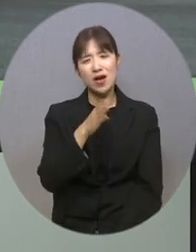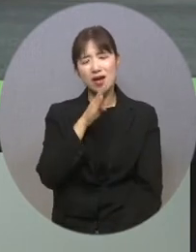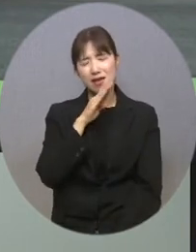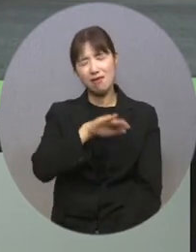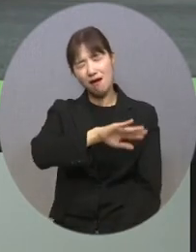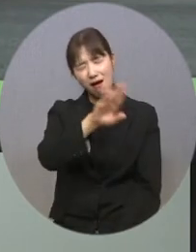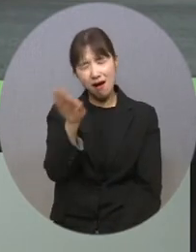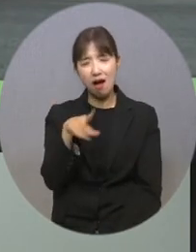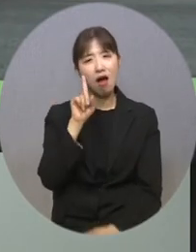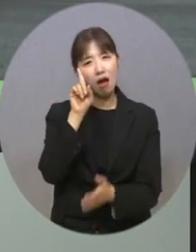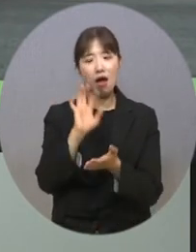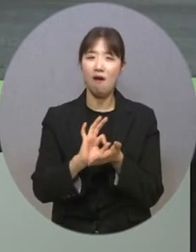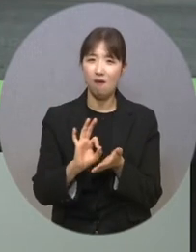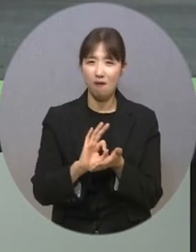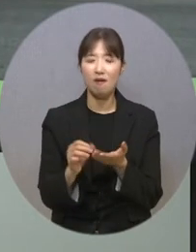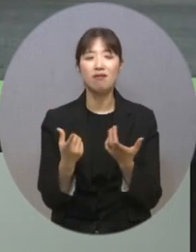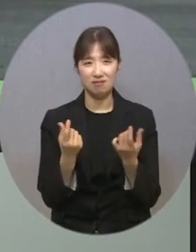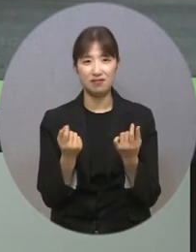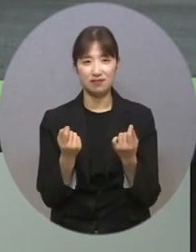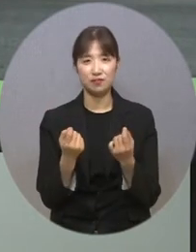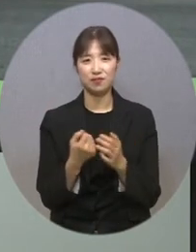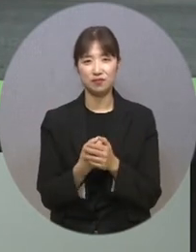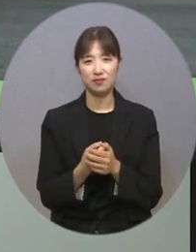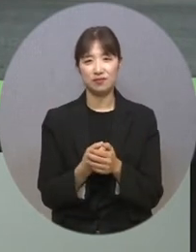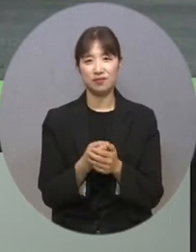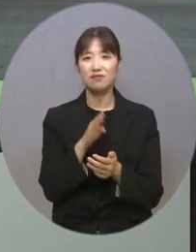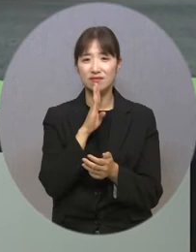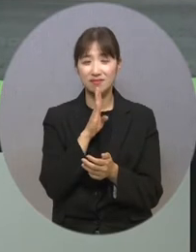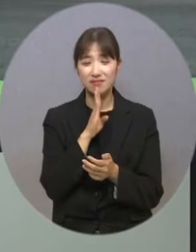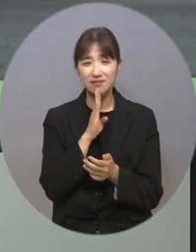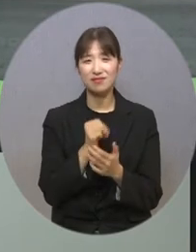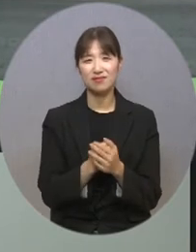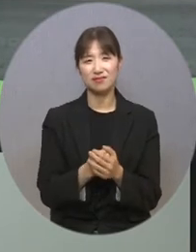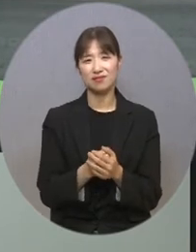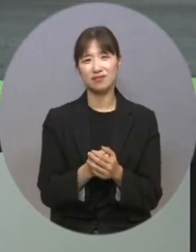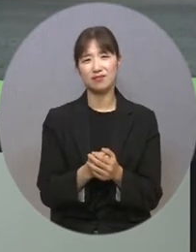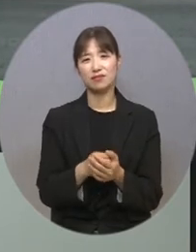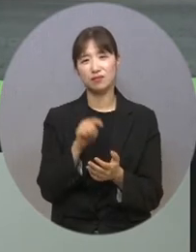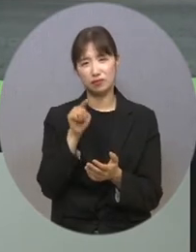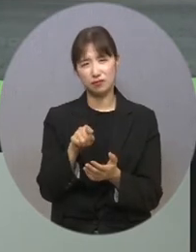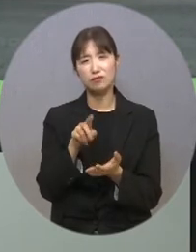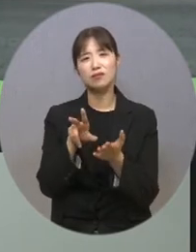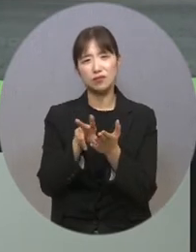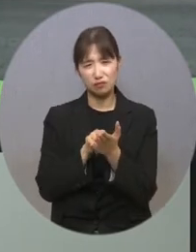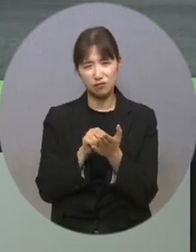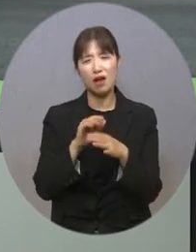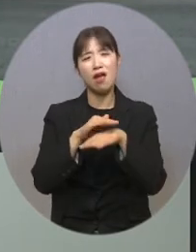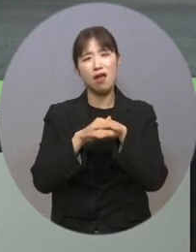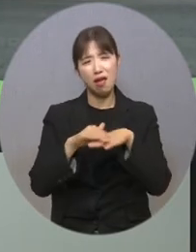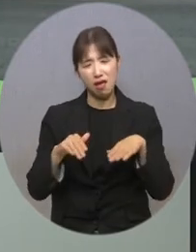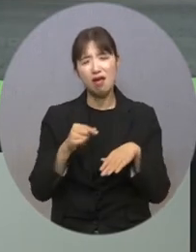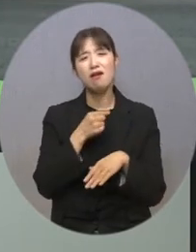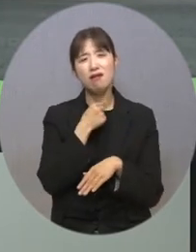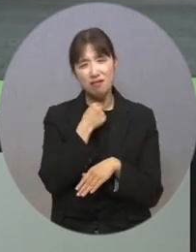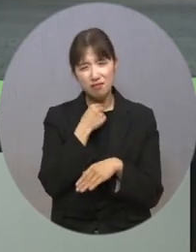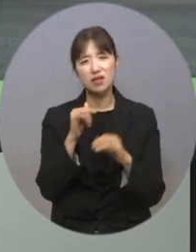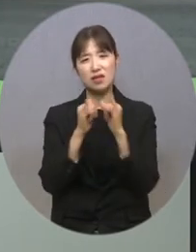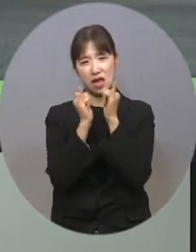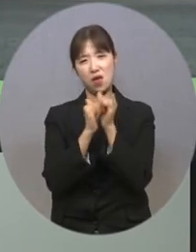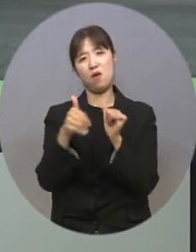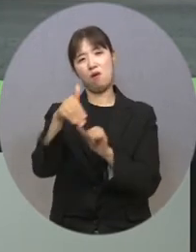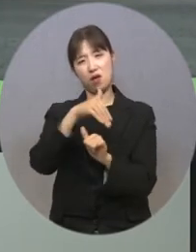그런 상황에 또 있으신거 같아요 그래서 식사 부분도 마찬가지 우리가 그 간격을 메꿀 수 있는 사회